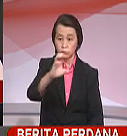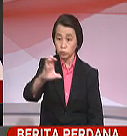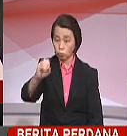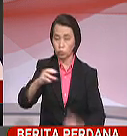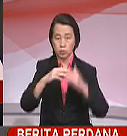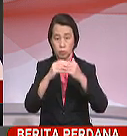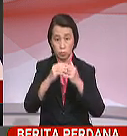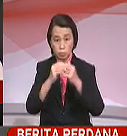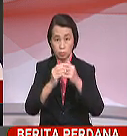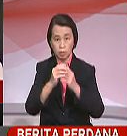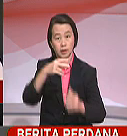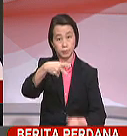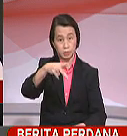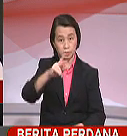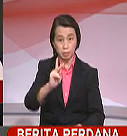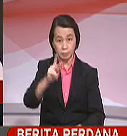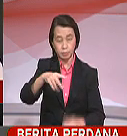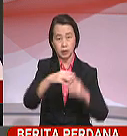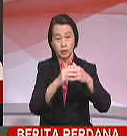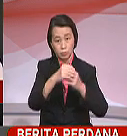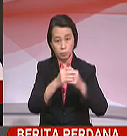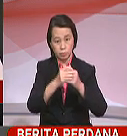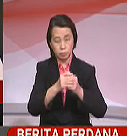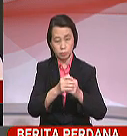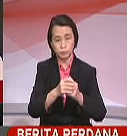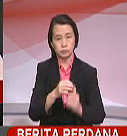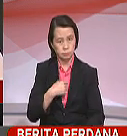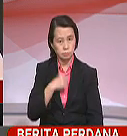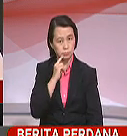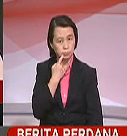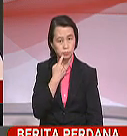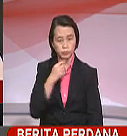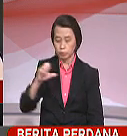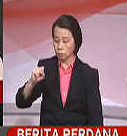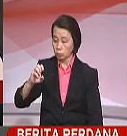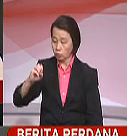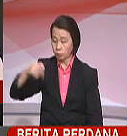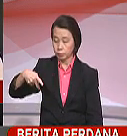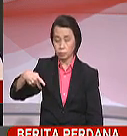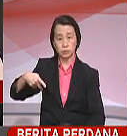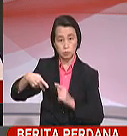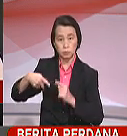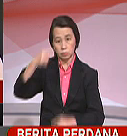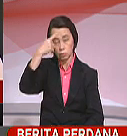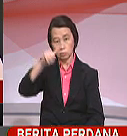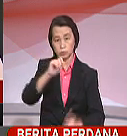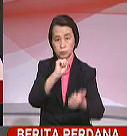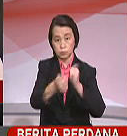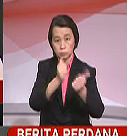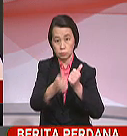atau diturunkan severity-nya, seriusnya, SOP yang kita adakan untuk